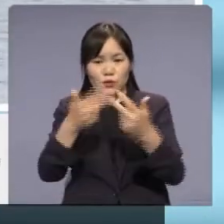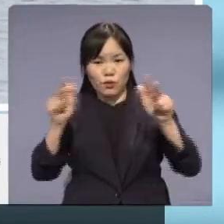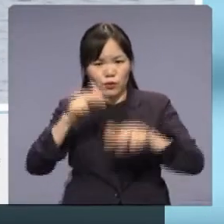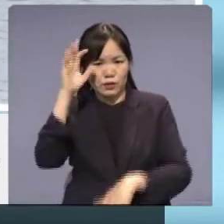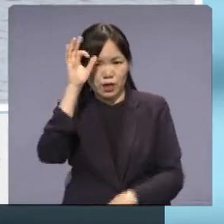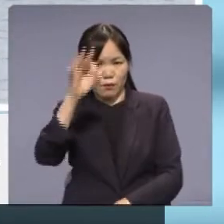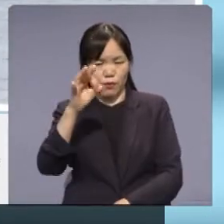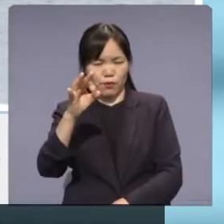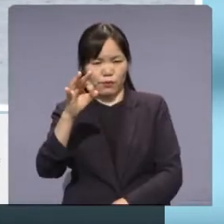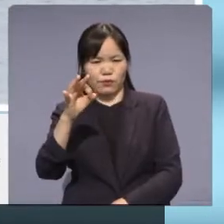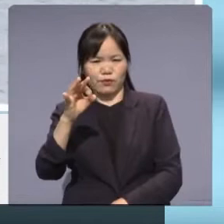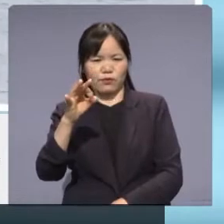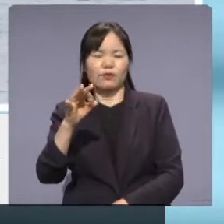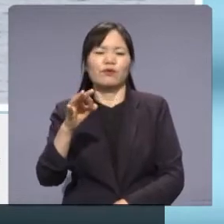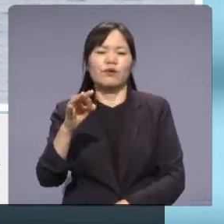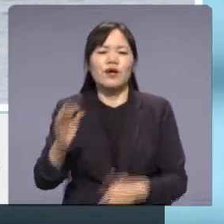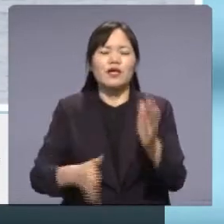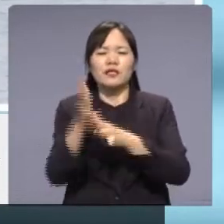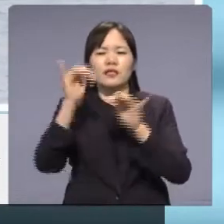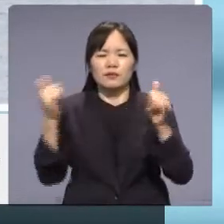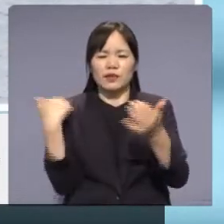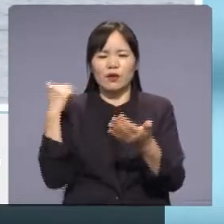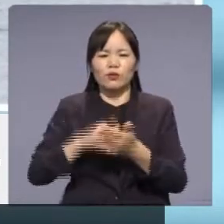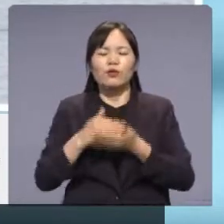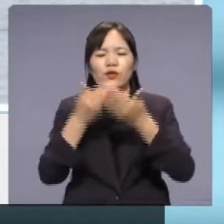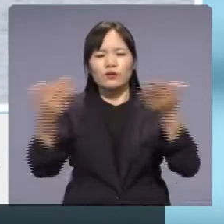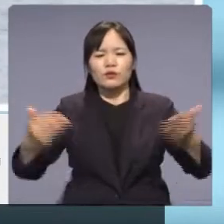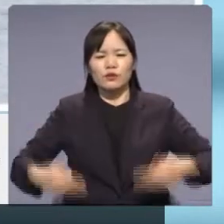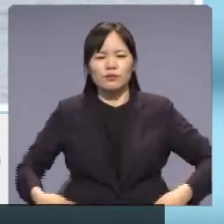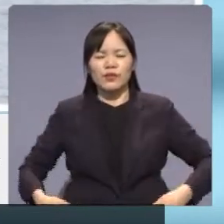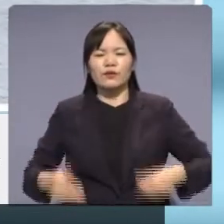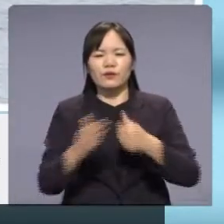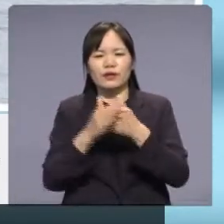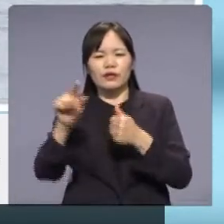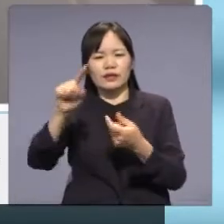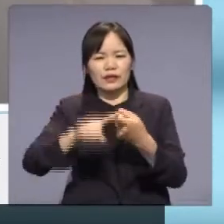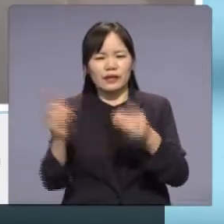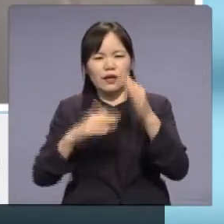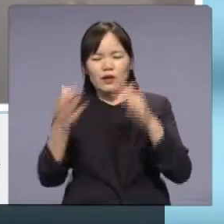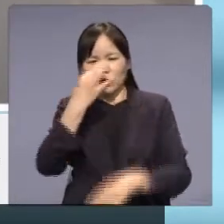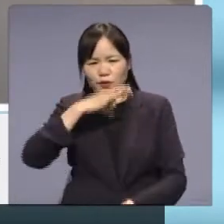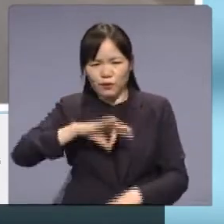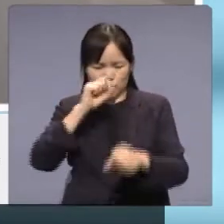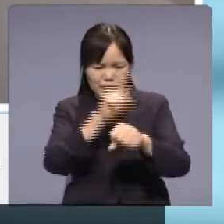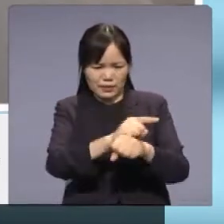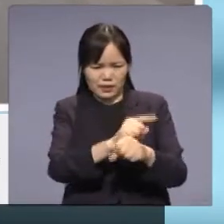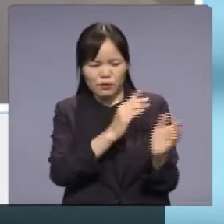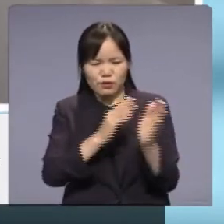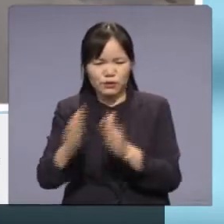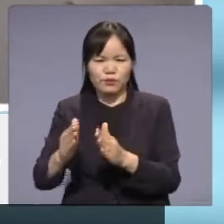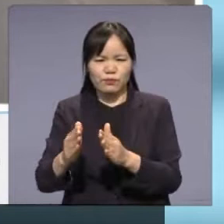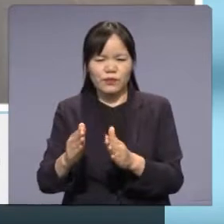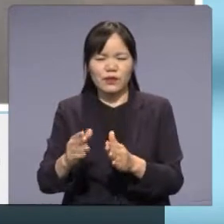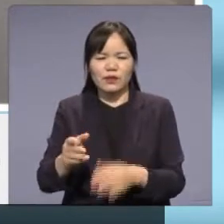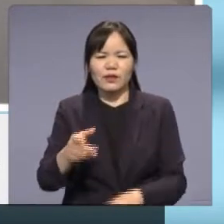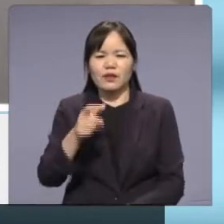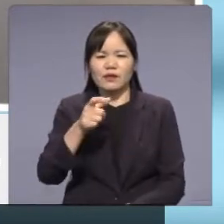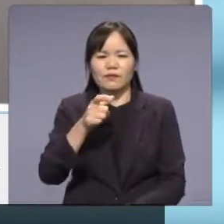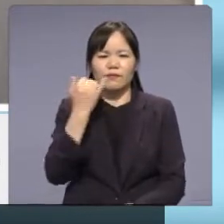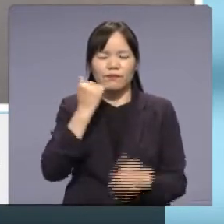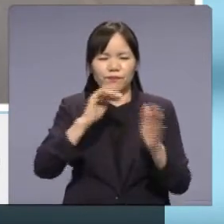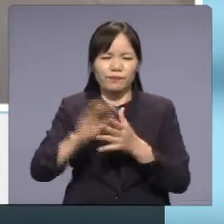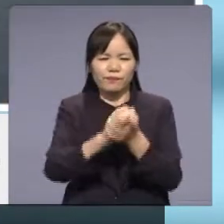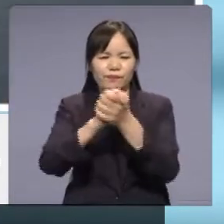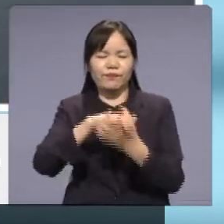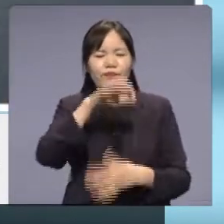있고 시민들에게 돌려줘야 될 부분이라 그 부분에 대한 것은 공익성을 갖춘 부분으로 하고 친수 공간을 만들어 가야 될 거고